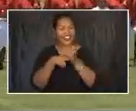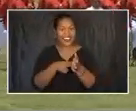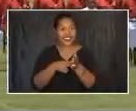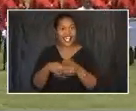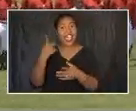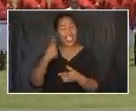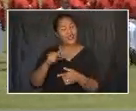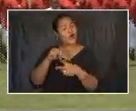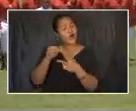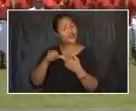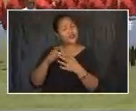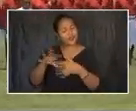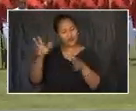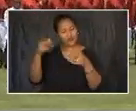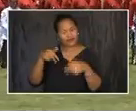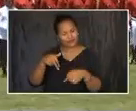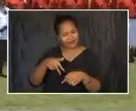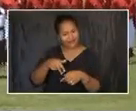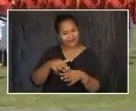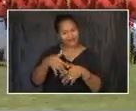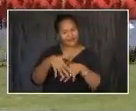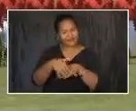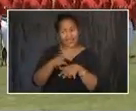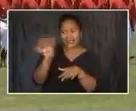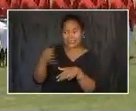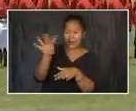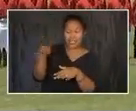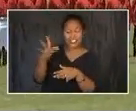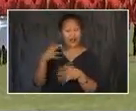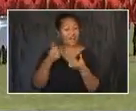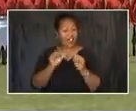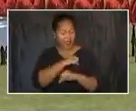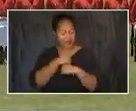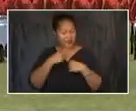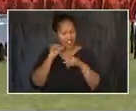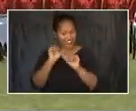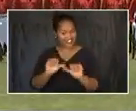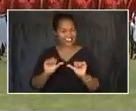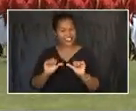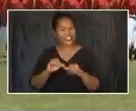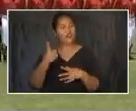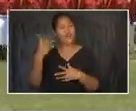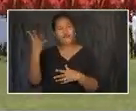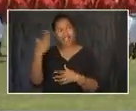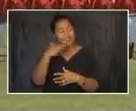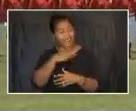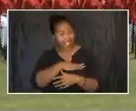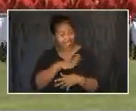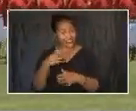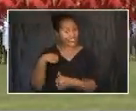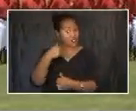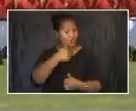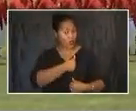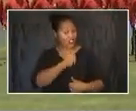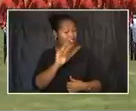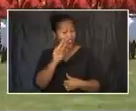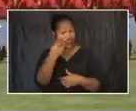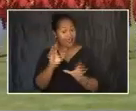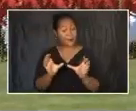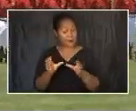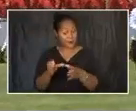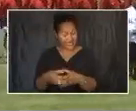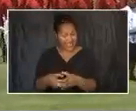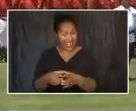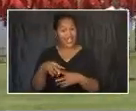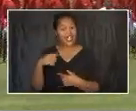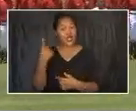bala talatunga na non dulu ni mata nitu na bakudi inspection pera na sipa na limanan raw na non sotia lewni katulu ni mata valu semaya